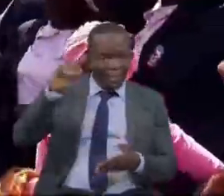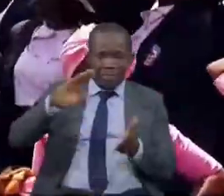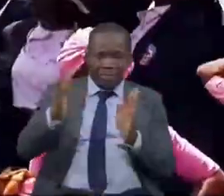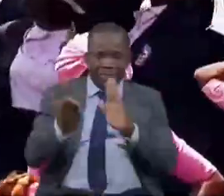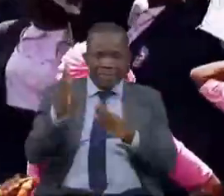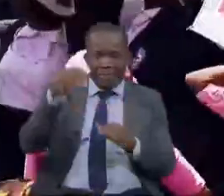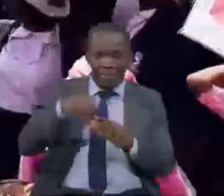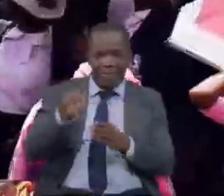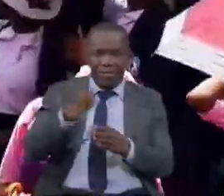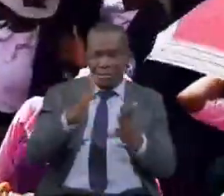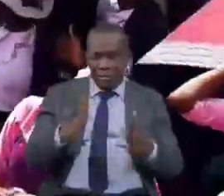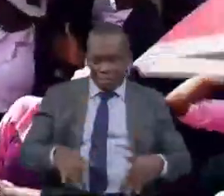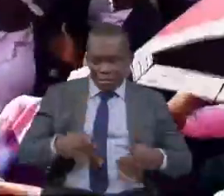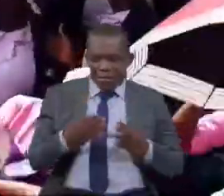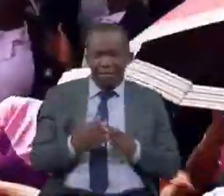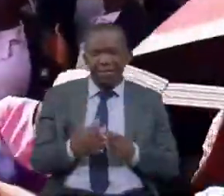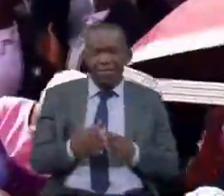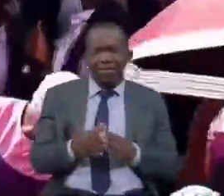Sa parole de promesse dans ta vie.